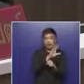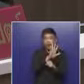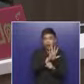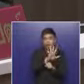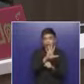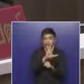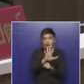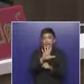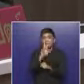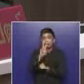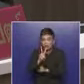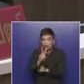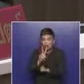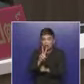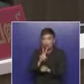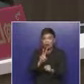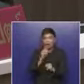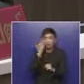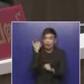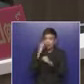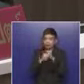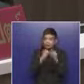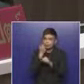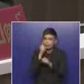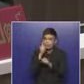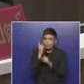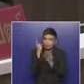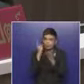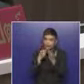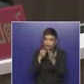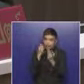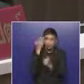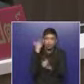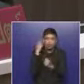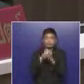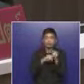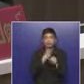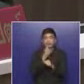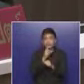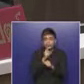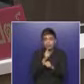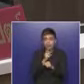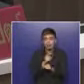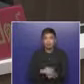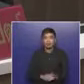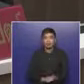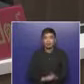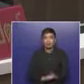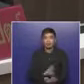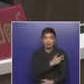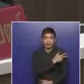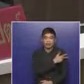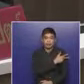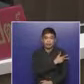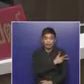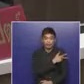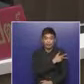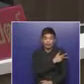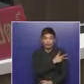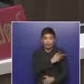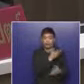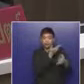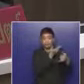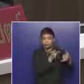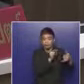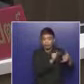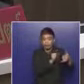2552นะครับคือเมื่อ11ปีที่แล้วท่านดร.พิสิทธิ์ลิยธรรมขอประทานโทษที่เอ่ยนามท่านนะฮะ